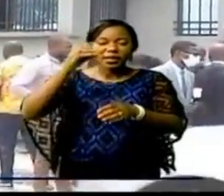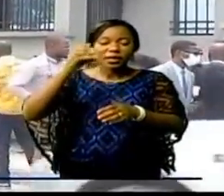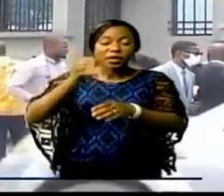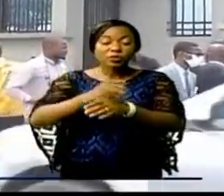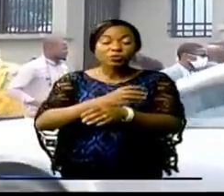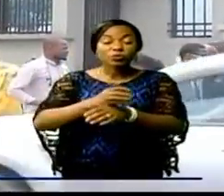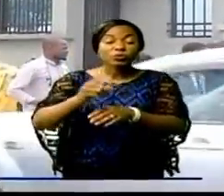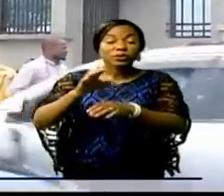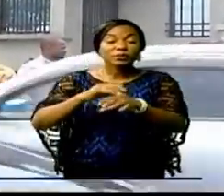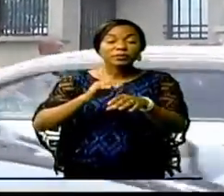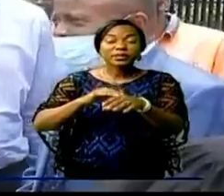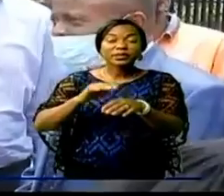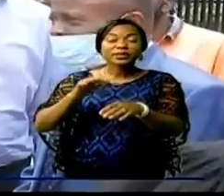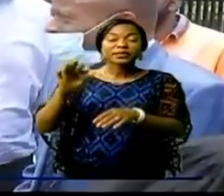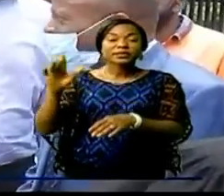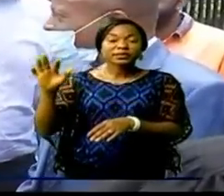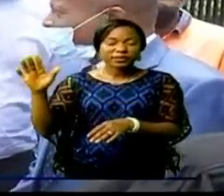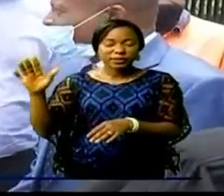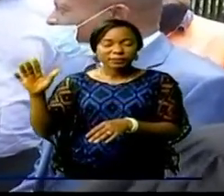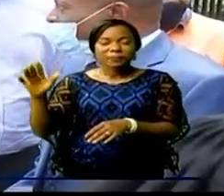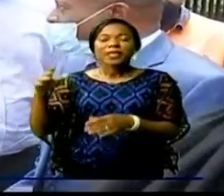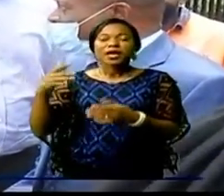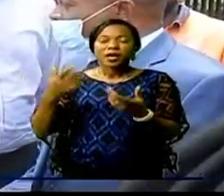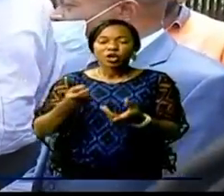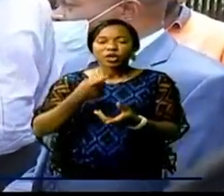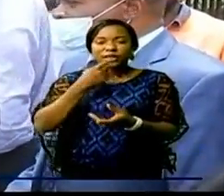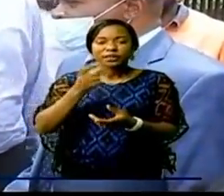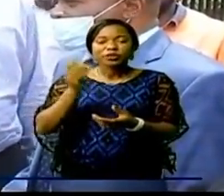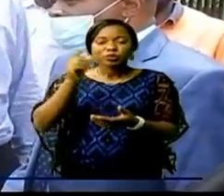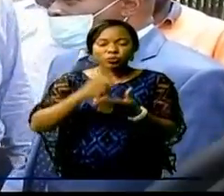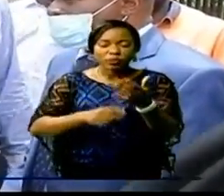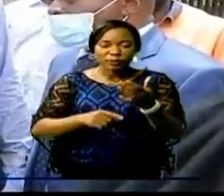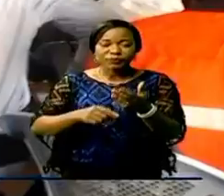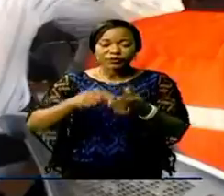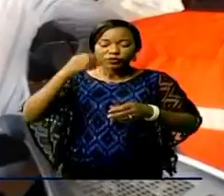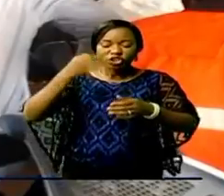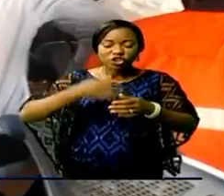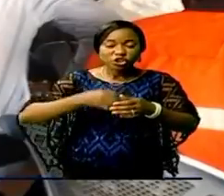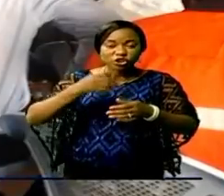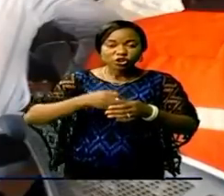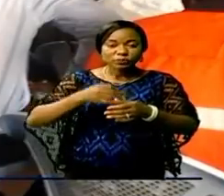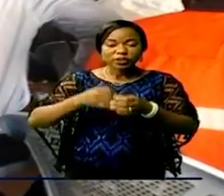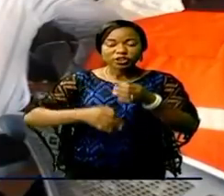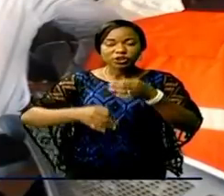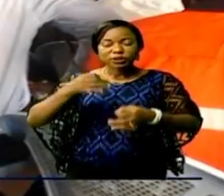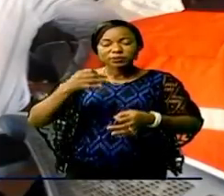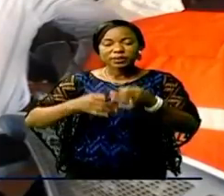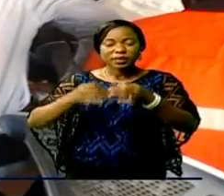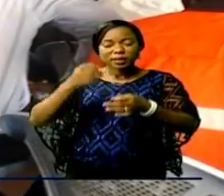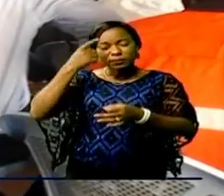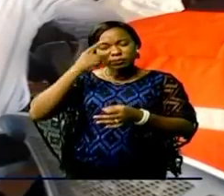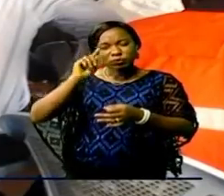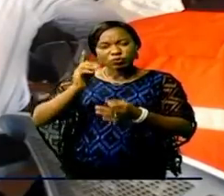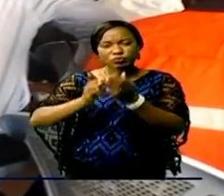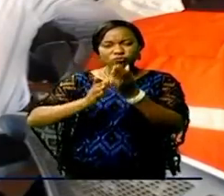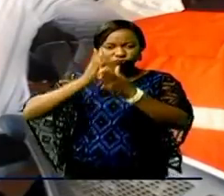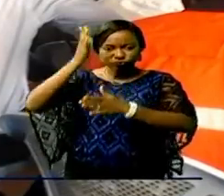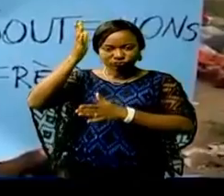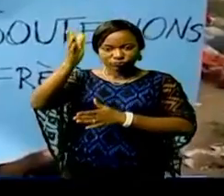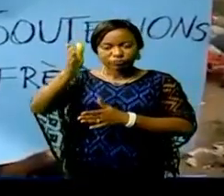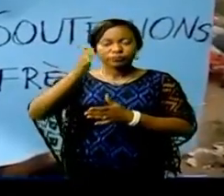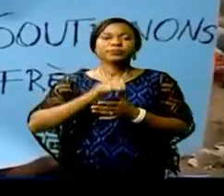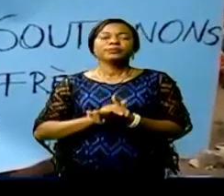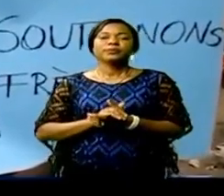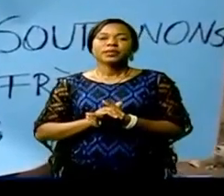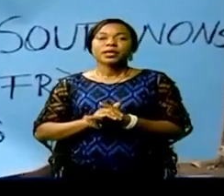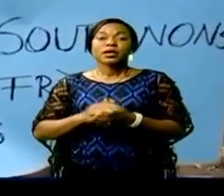renvoyée au 16 décembre 2021. Les manœuvres dilatoires de la partie défenderesse ne sont plus à démontrer. La partie